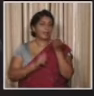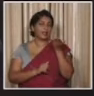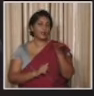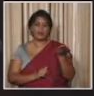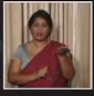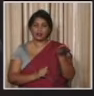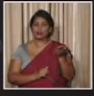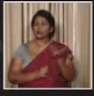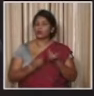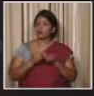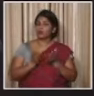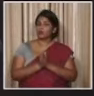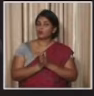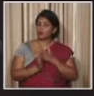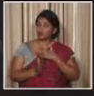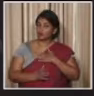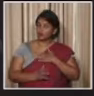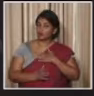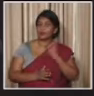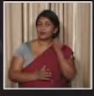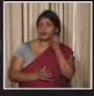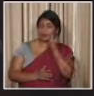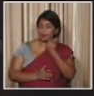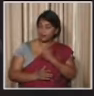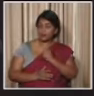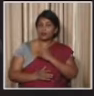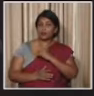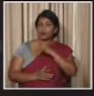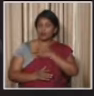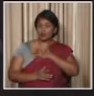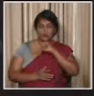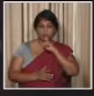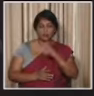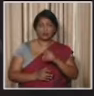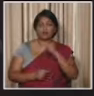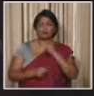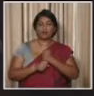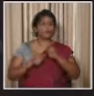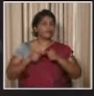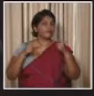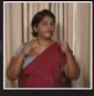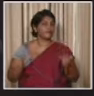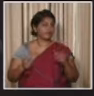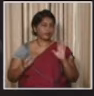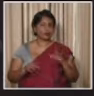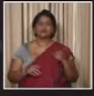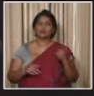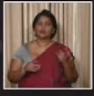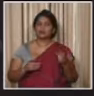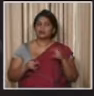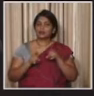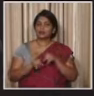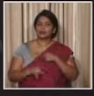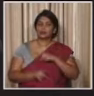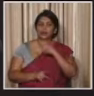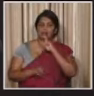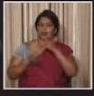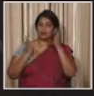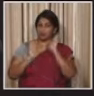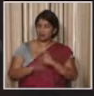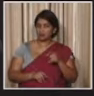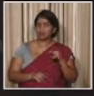killa tamangge roge wenwen harana kene ka raja virode baut patelati no. Ini sa api kene awasan